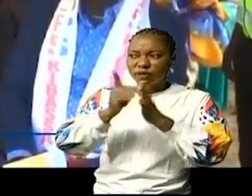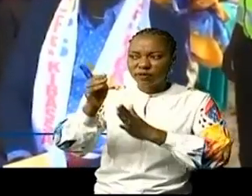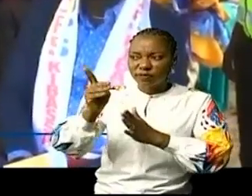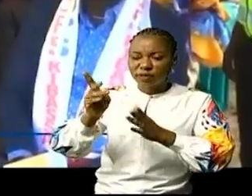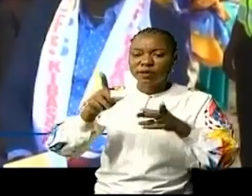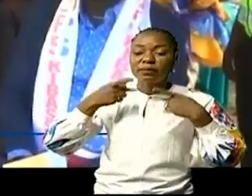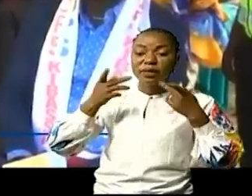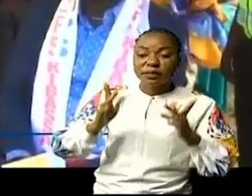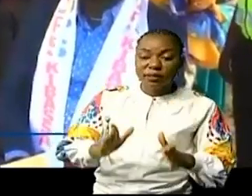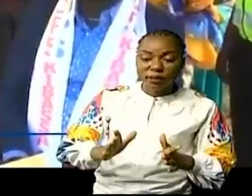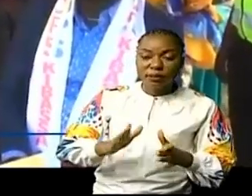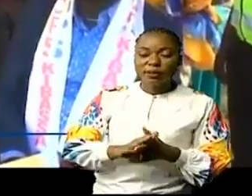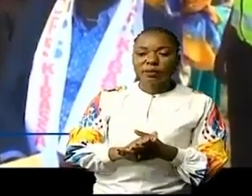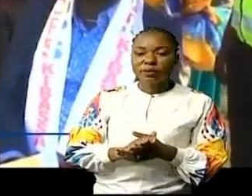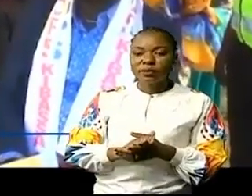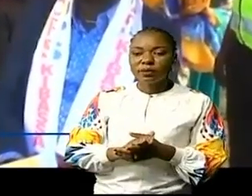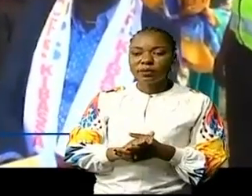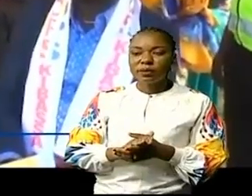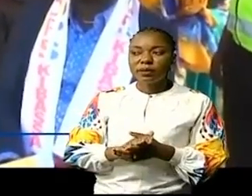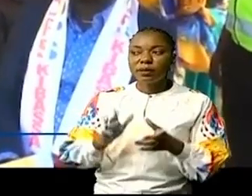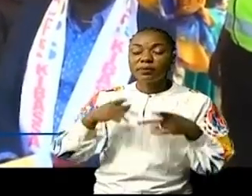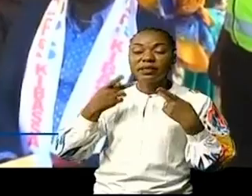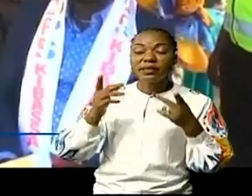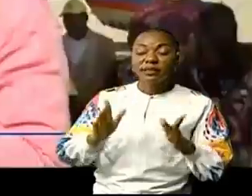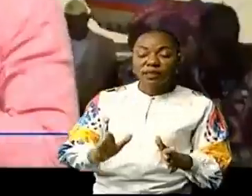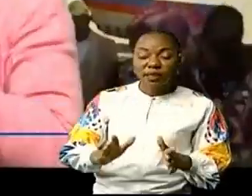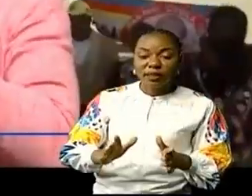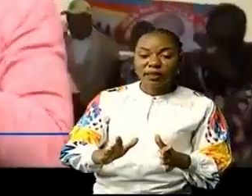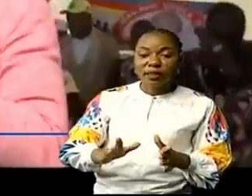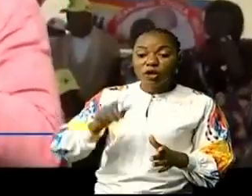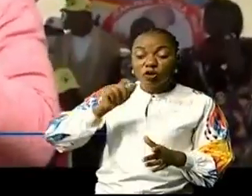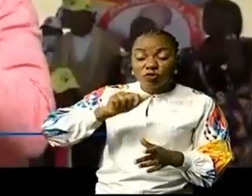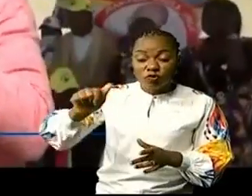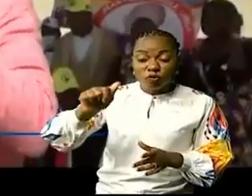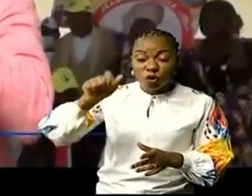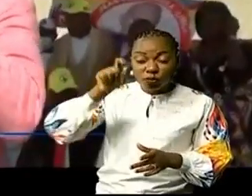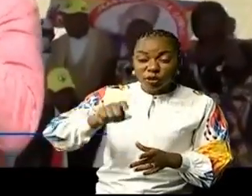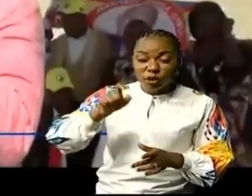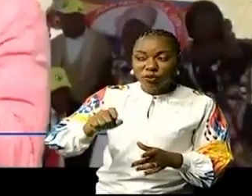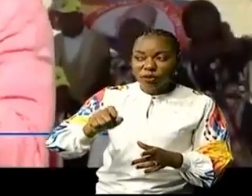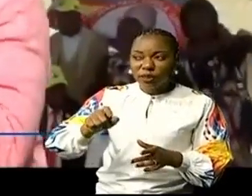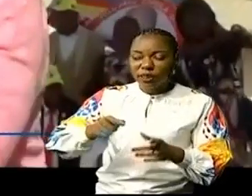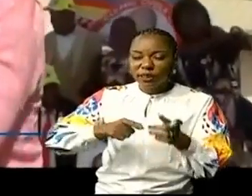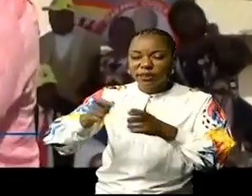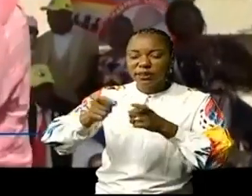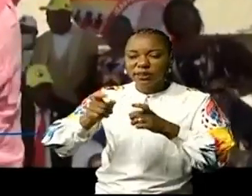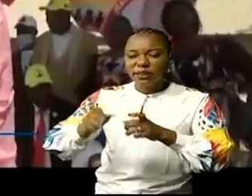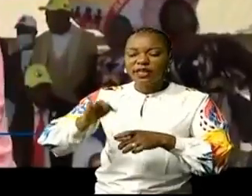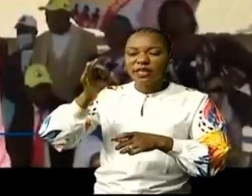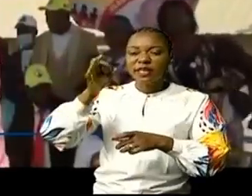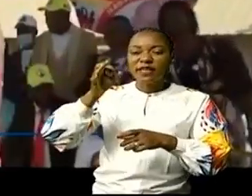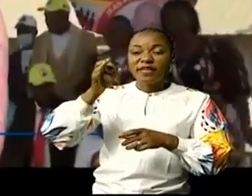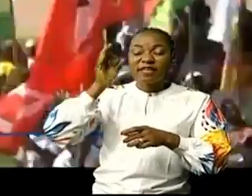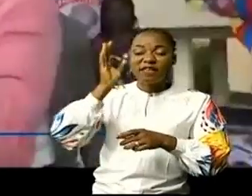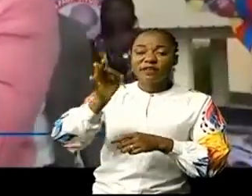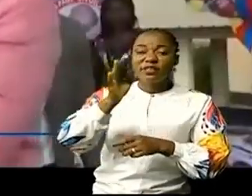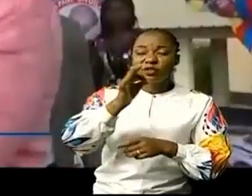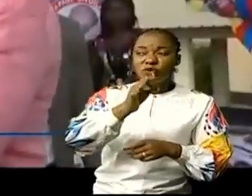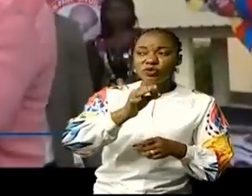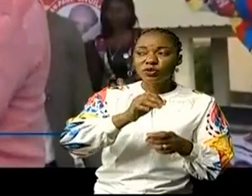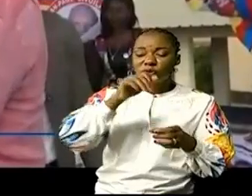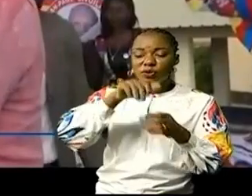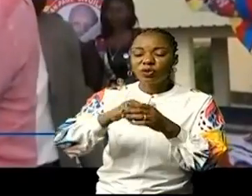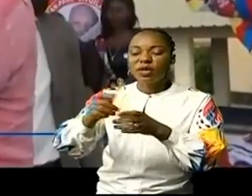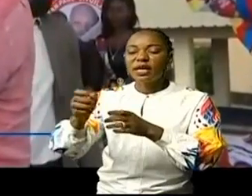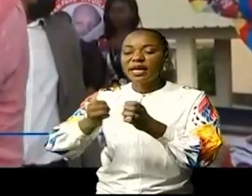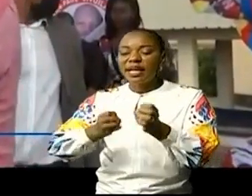pasteurs, ma pasteur Bétou, vous devez diriger l'évangélisation vers l'entrepreneuriat. Le